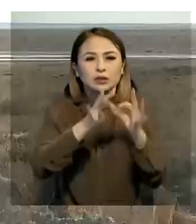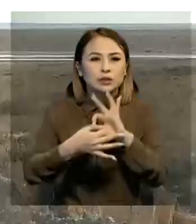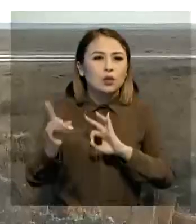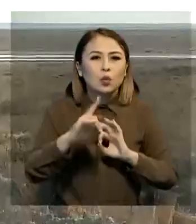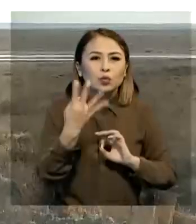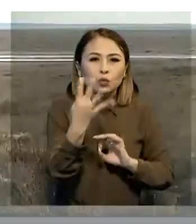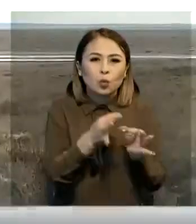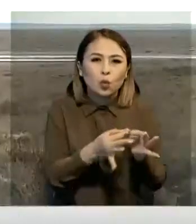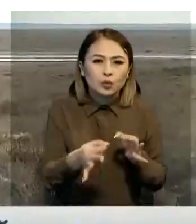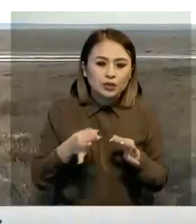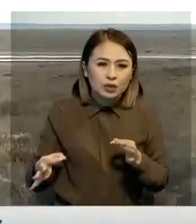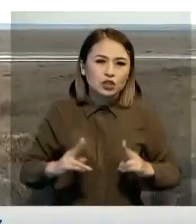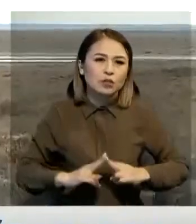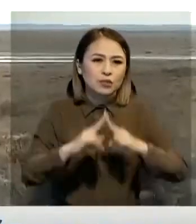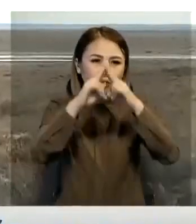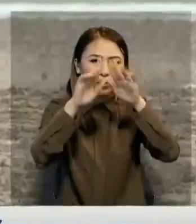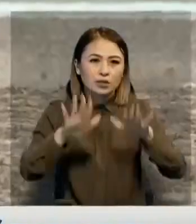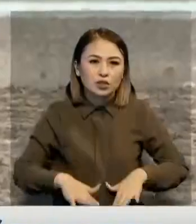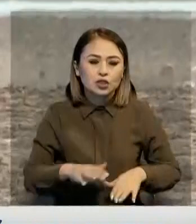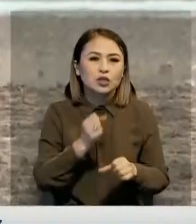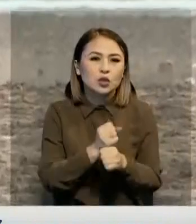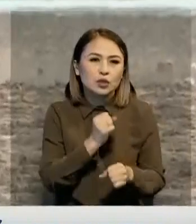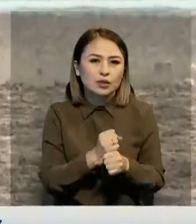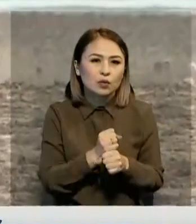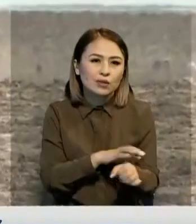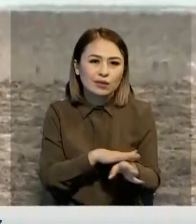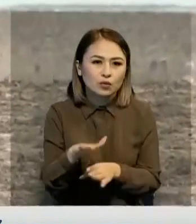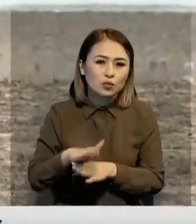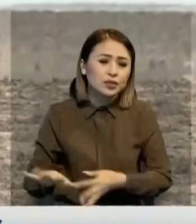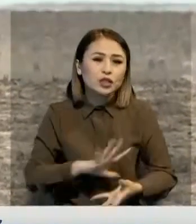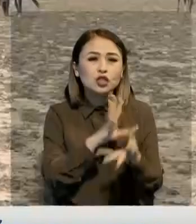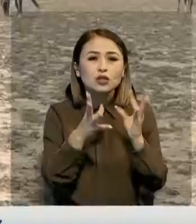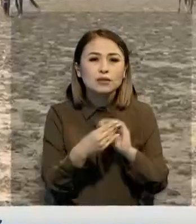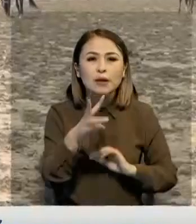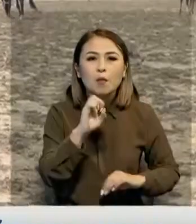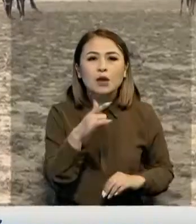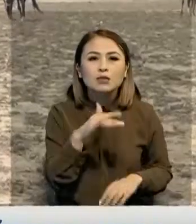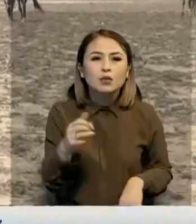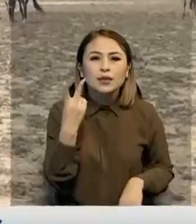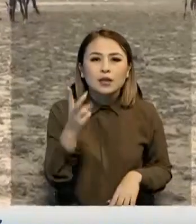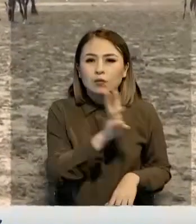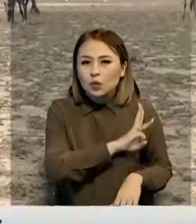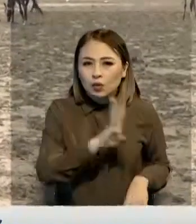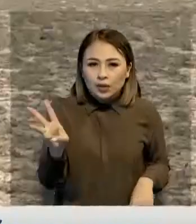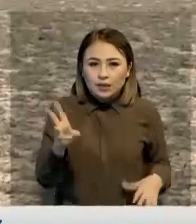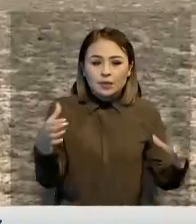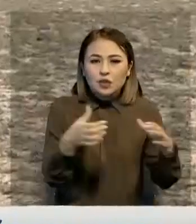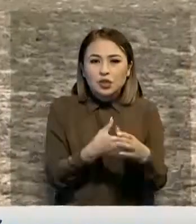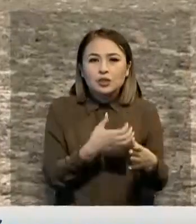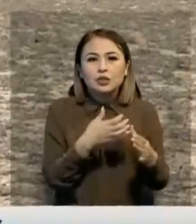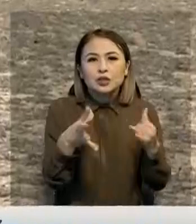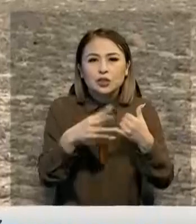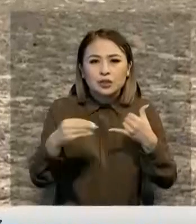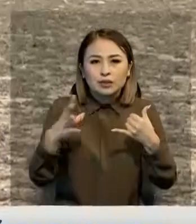үшін елдегі 4 облысқа ғарыштан мониторинг жасау жобасы іске қосылған еді. Соның нәтижесінде Маңғыстауда 2 миллионнан